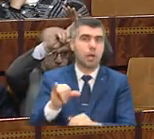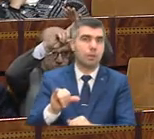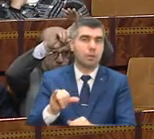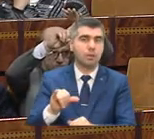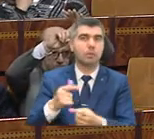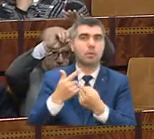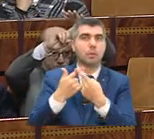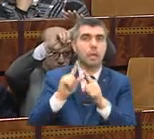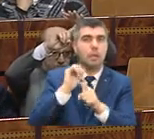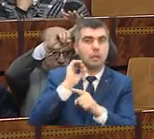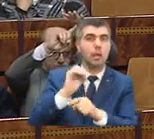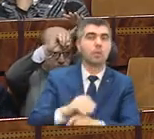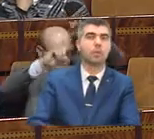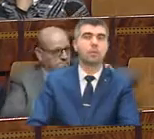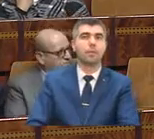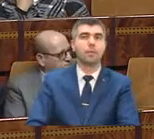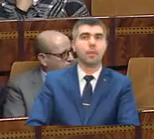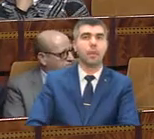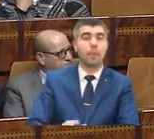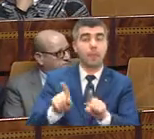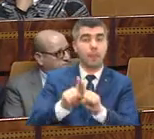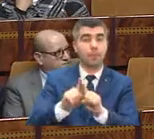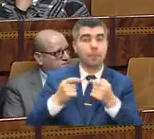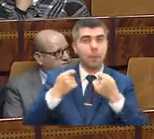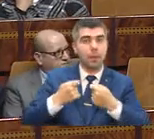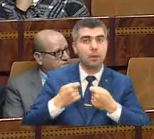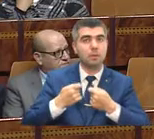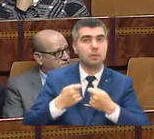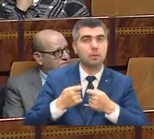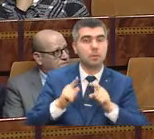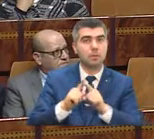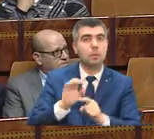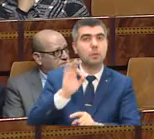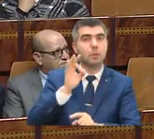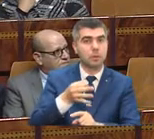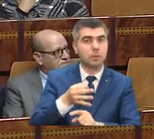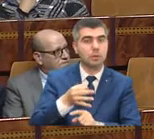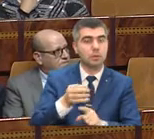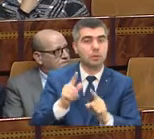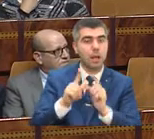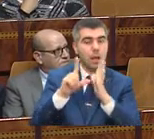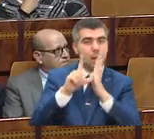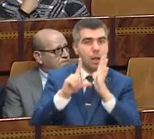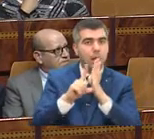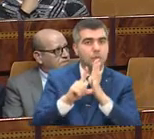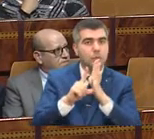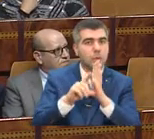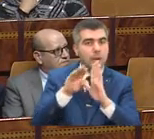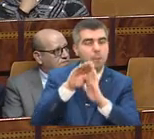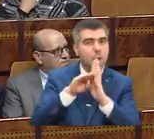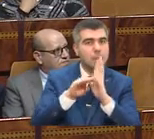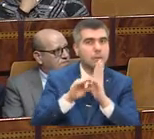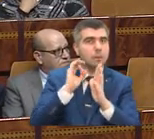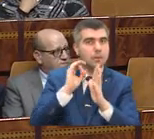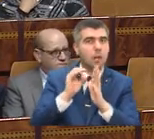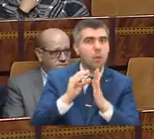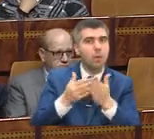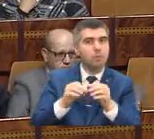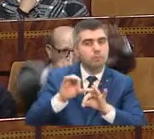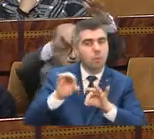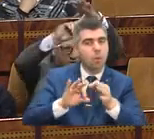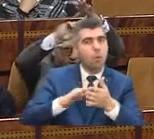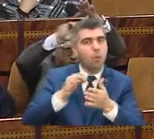عندوش الوقت السيد الوزير، فلذلك السيد الرئيس يجب ضبط يعني شكرا. أمر تطبيق النظام الداخلي في سير هذه الجلسة.